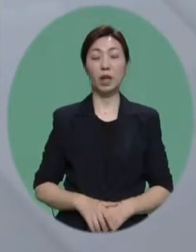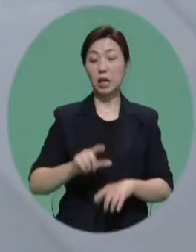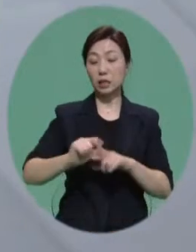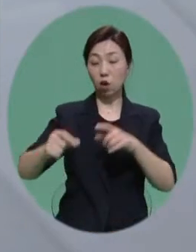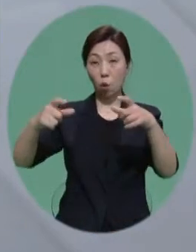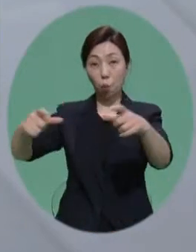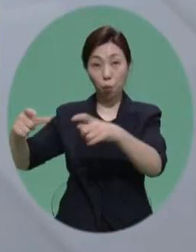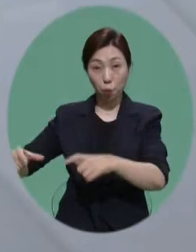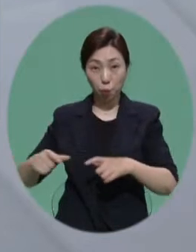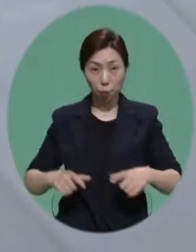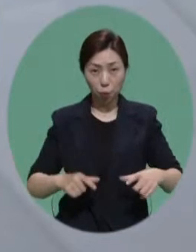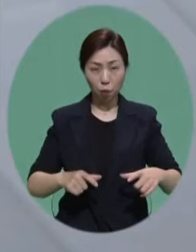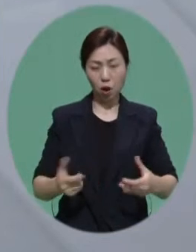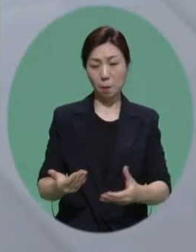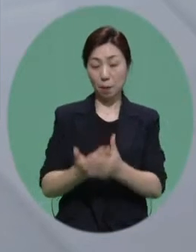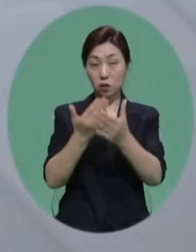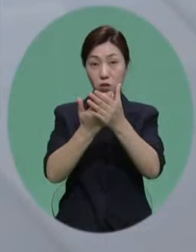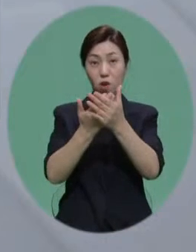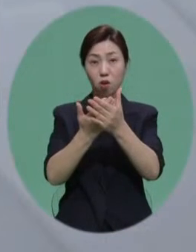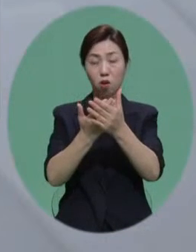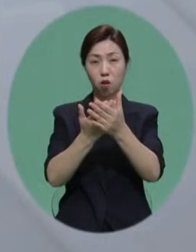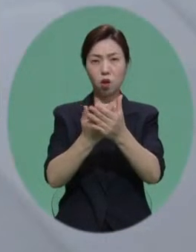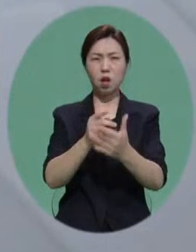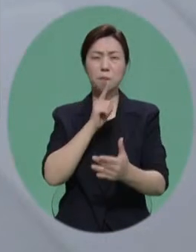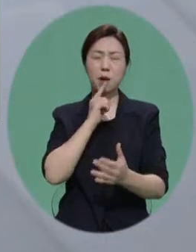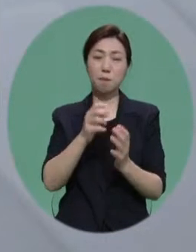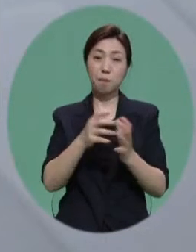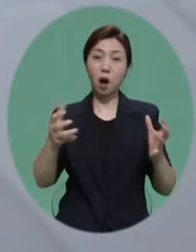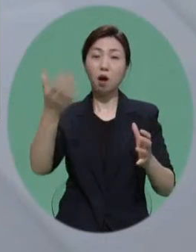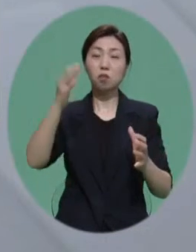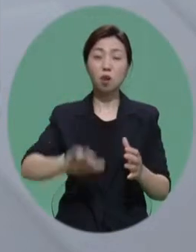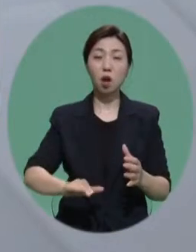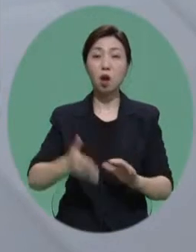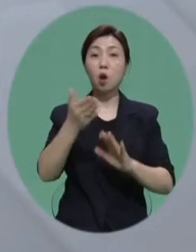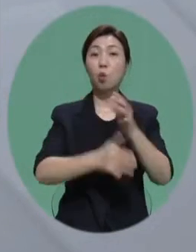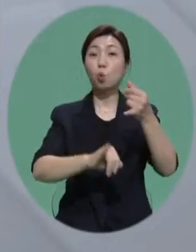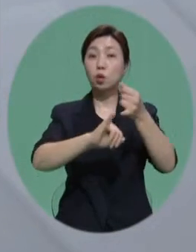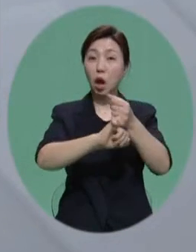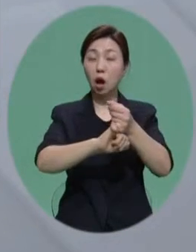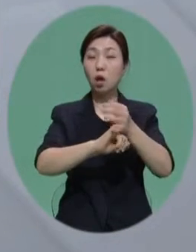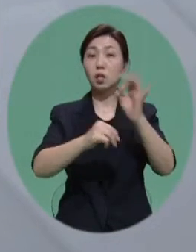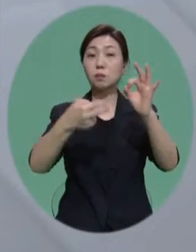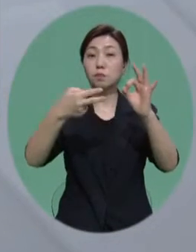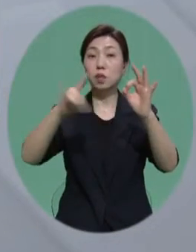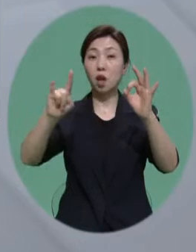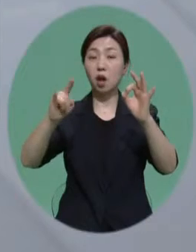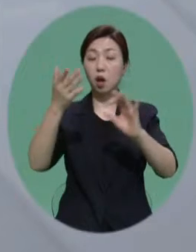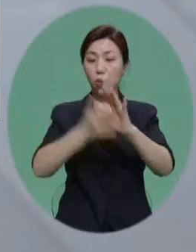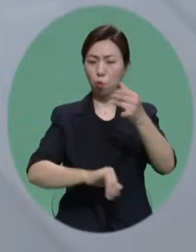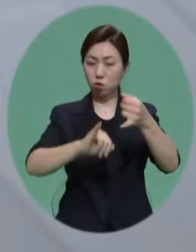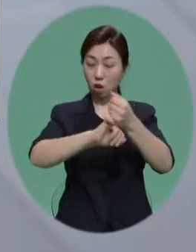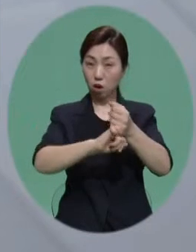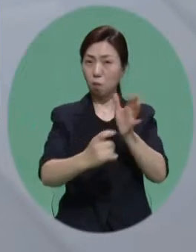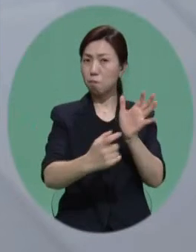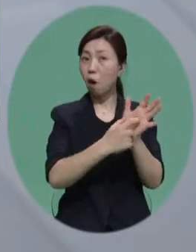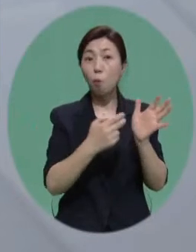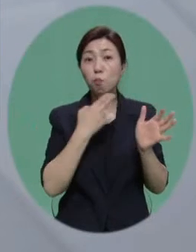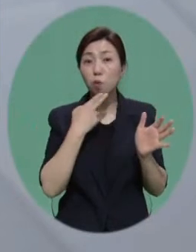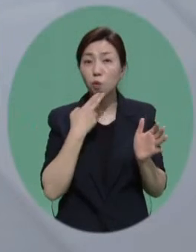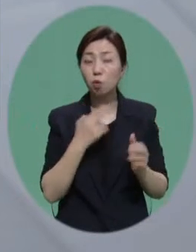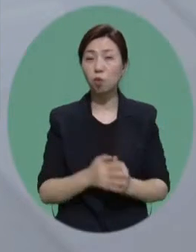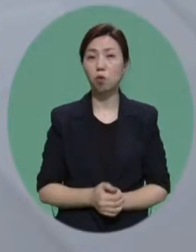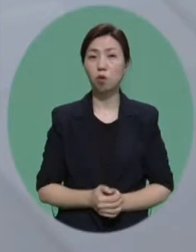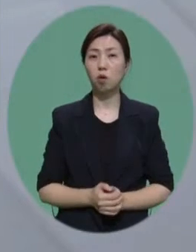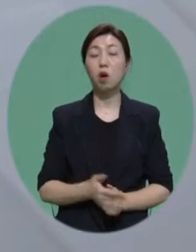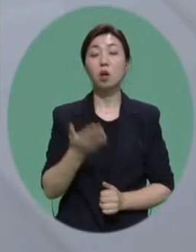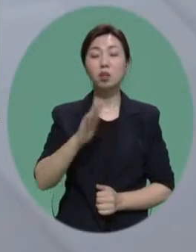10대 공약인 지방들이 다 빠져 있더라구요 그래서 오늘 그 말씀들을 많이 하셔서 정말 훌륭한 지적이다 이런